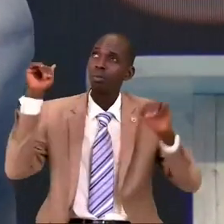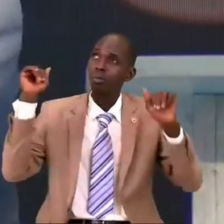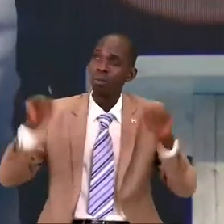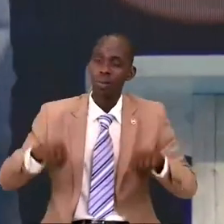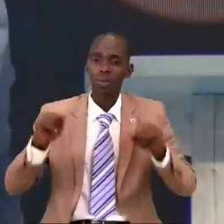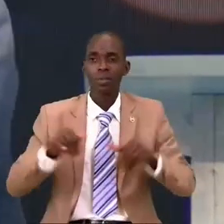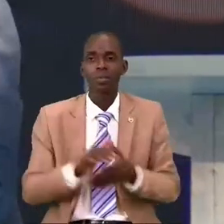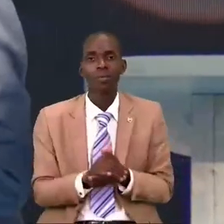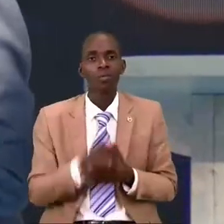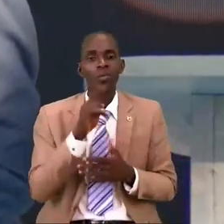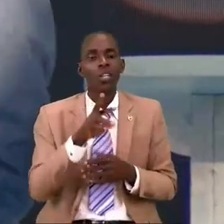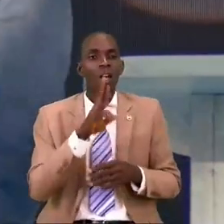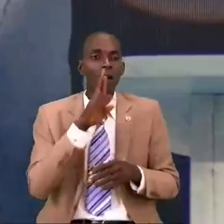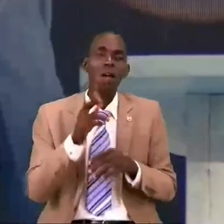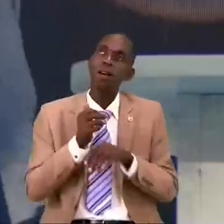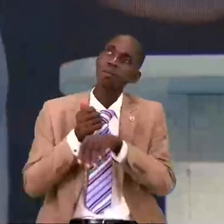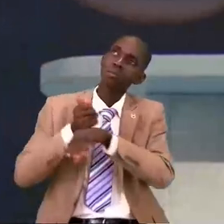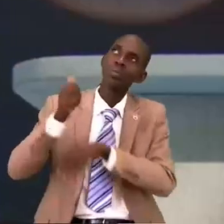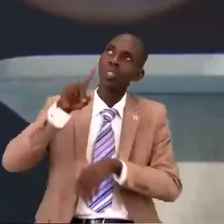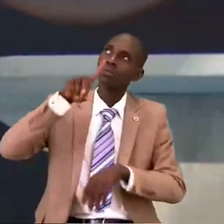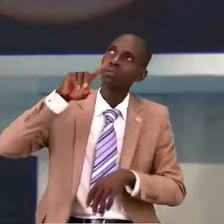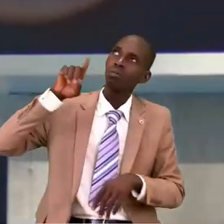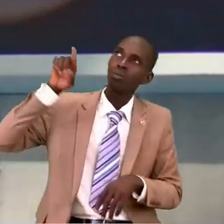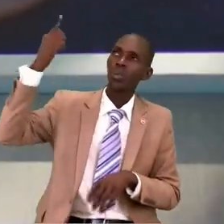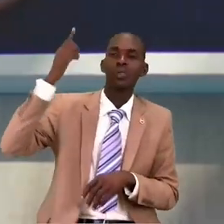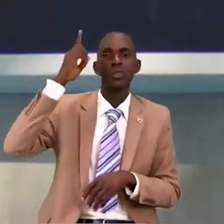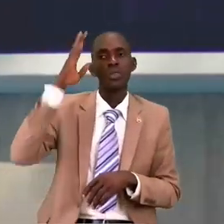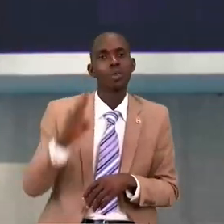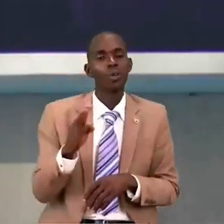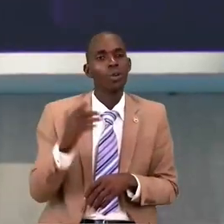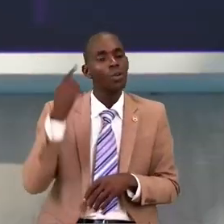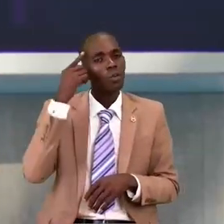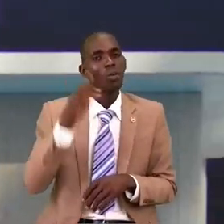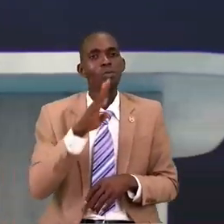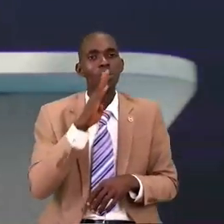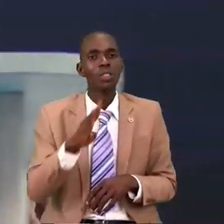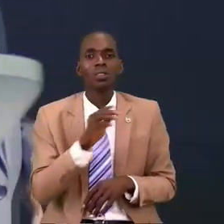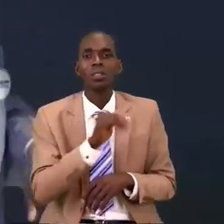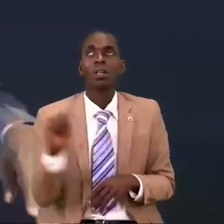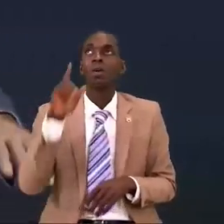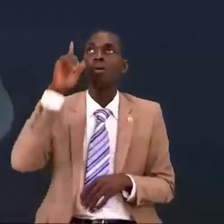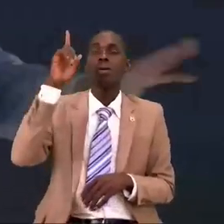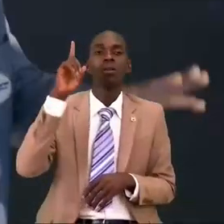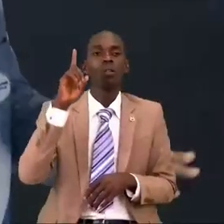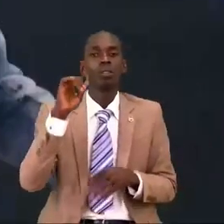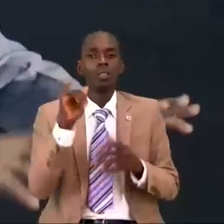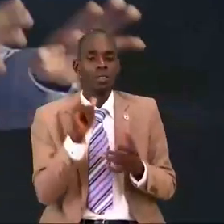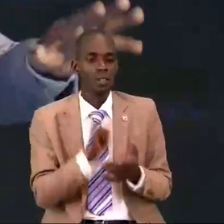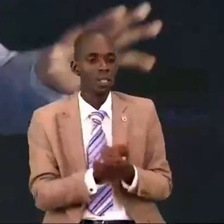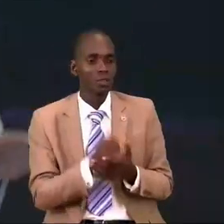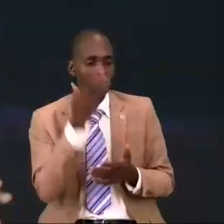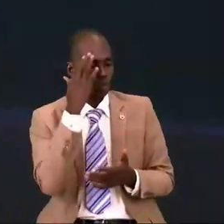d'un maître esclavagiste qui sait que c'est impossible. Impossible de se repentir, impossible de